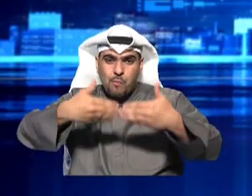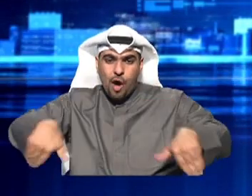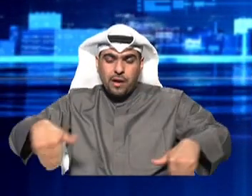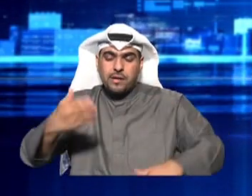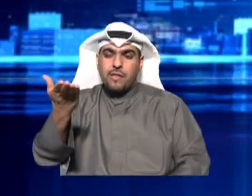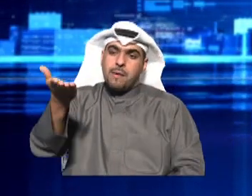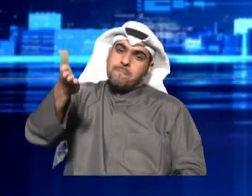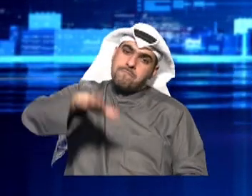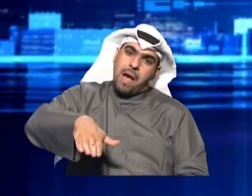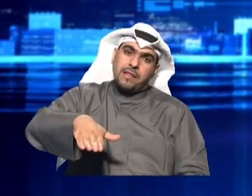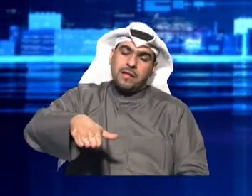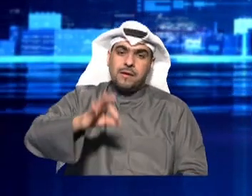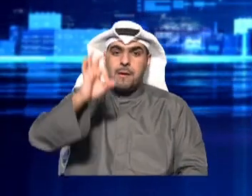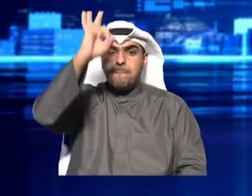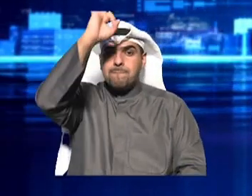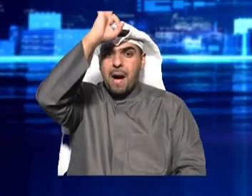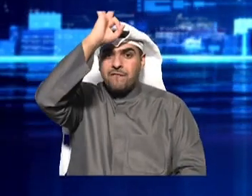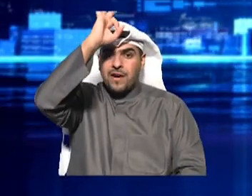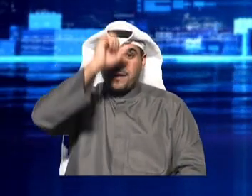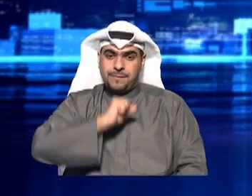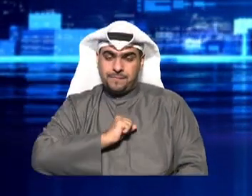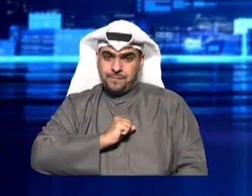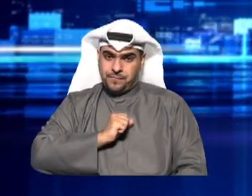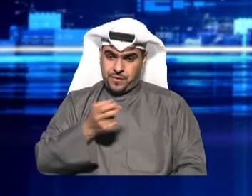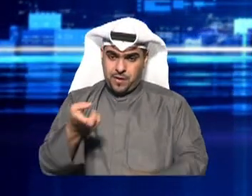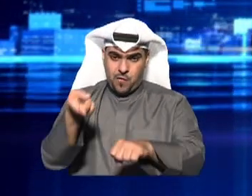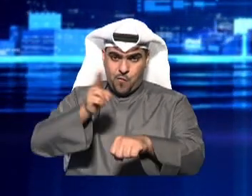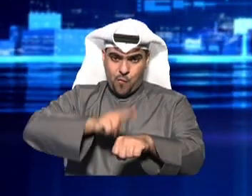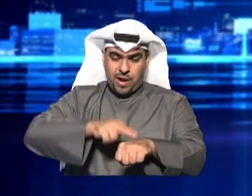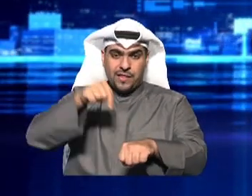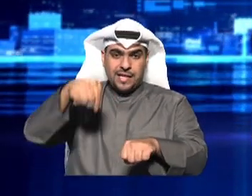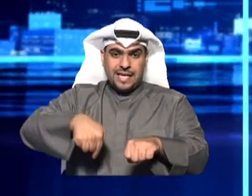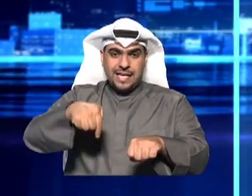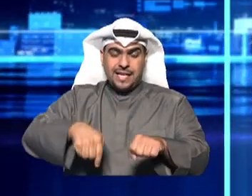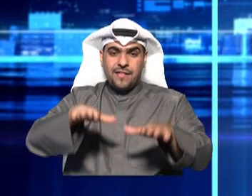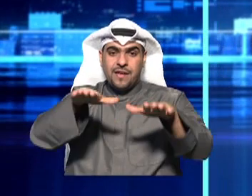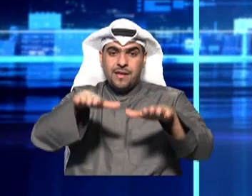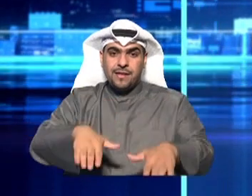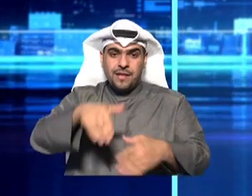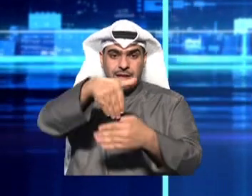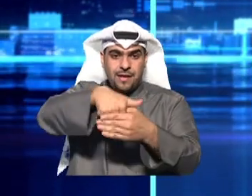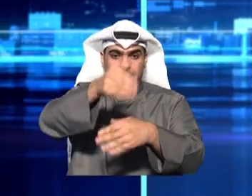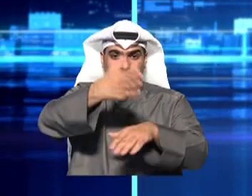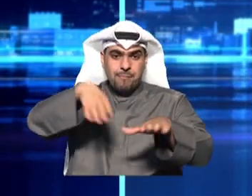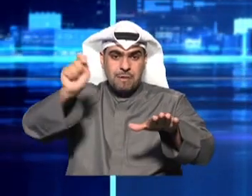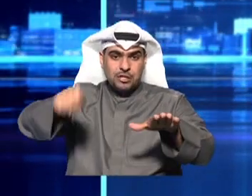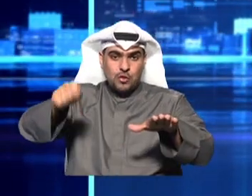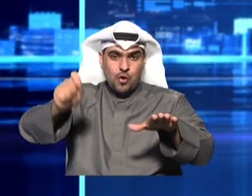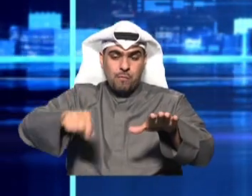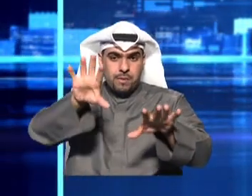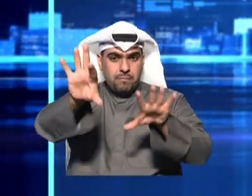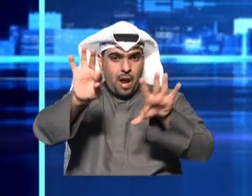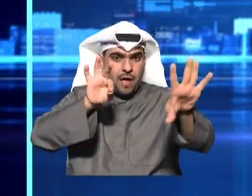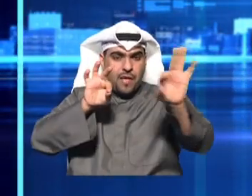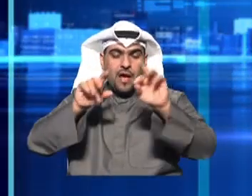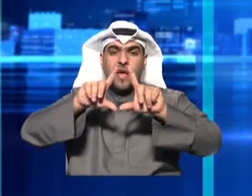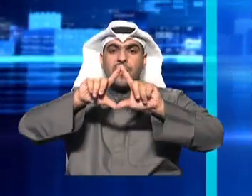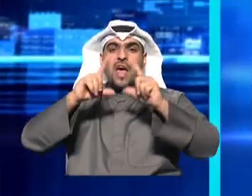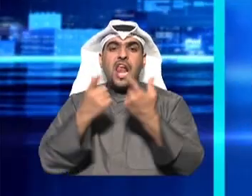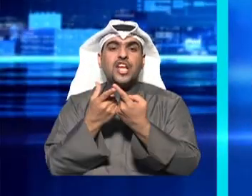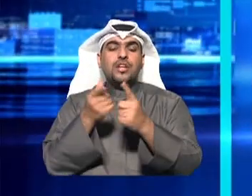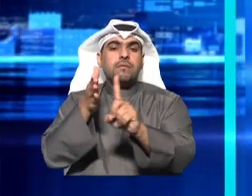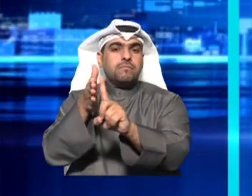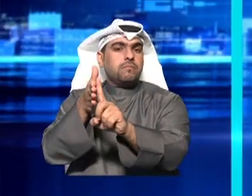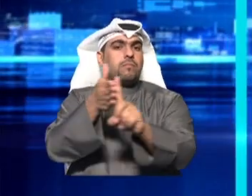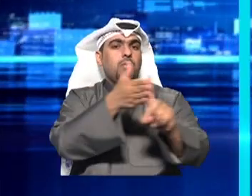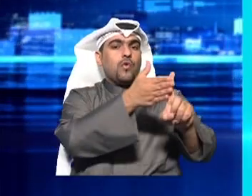عدد من أعضاء مجلس الأمة طلبات بتشكيل لجنة تحقيق في حادثة وفاة الظفيري أن الحكومة ترحب